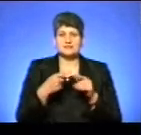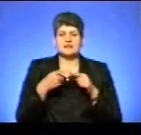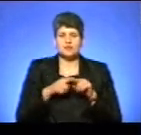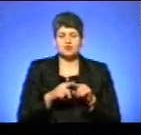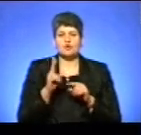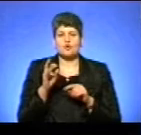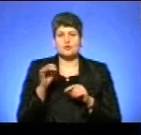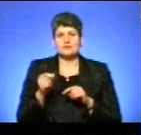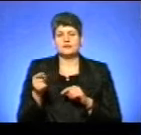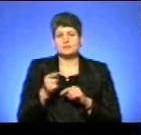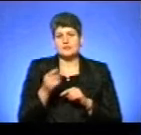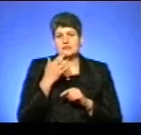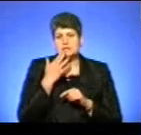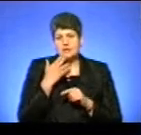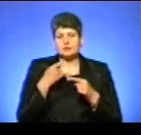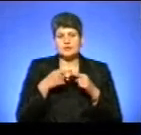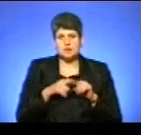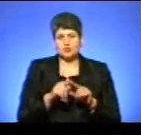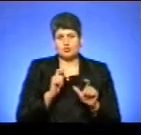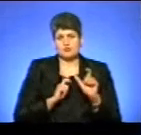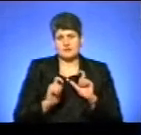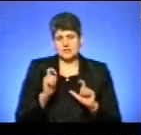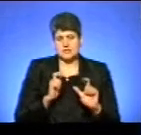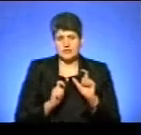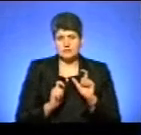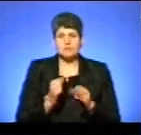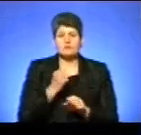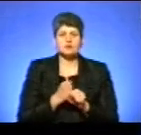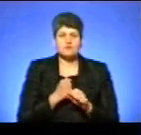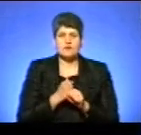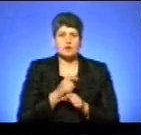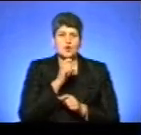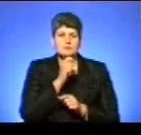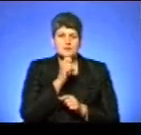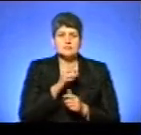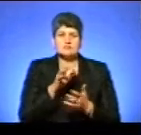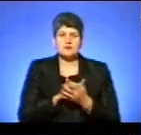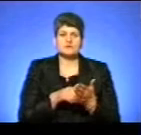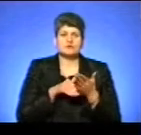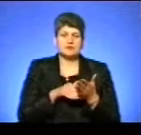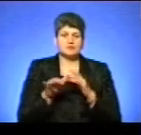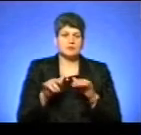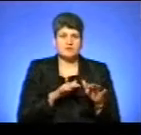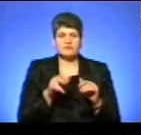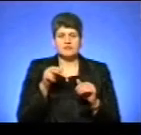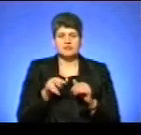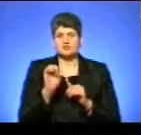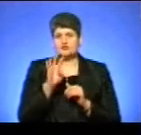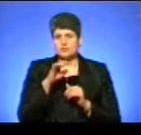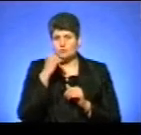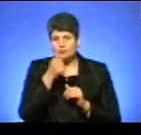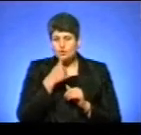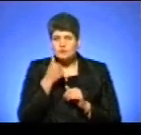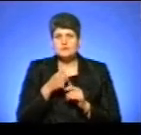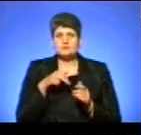коледжі Тернопільського національного технічного університету. Працював кореспондентом, займався волонтерською діяльністю. У 2014